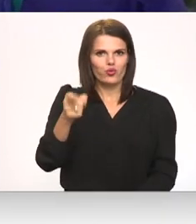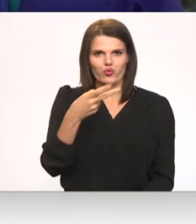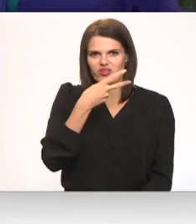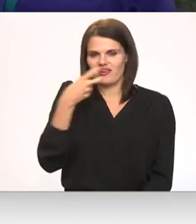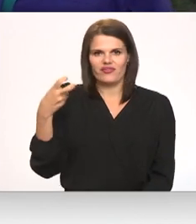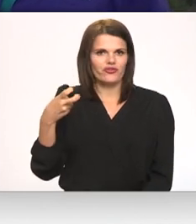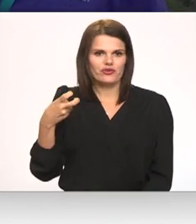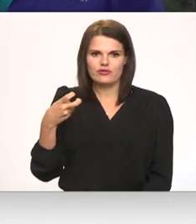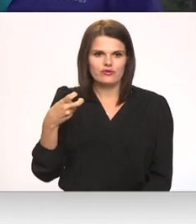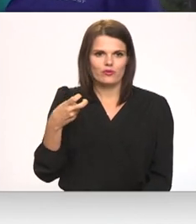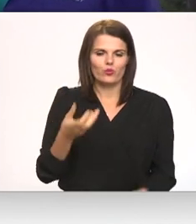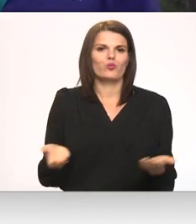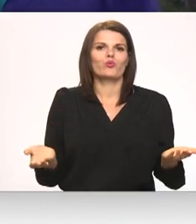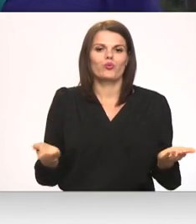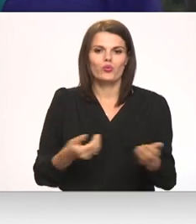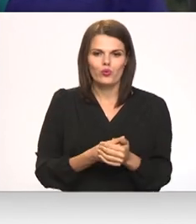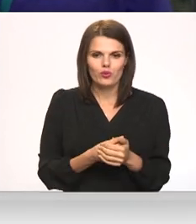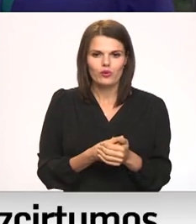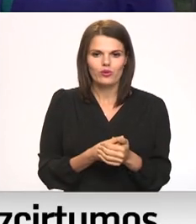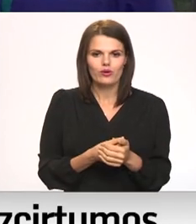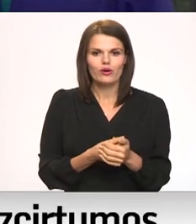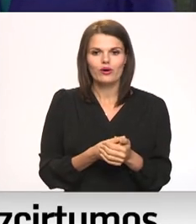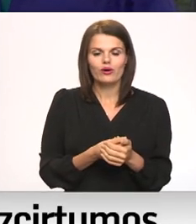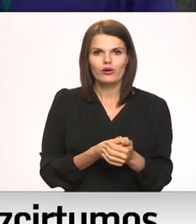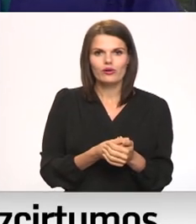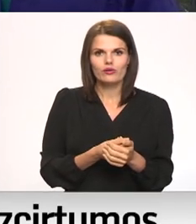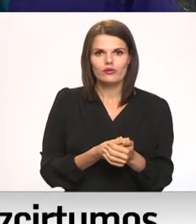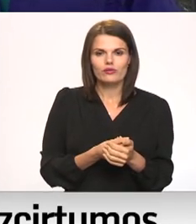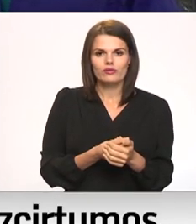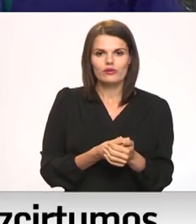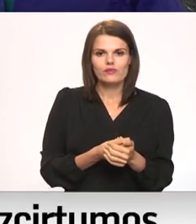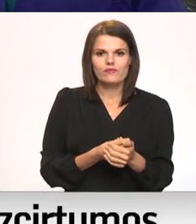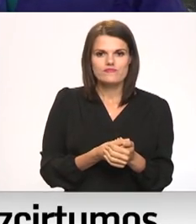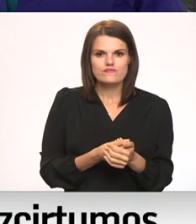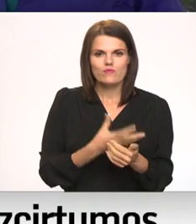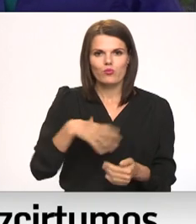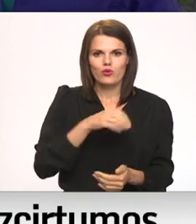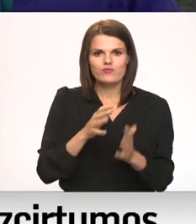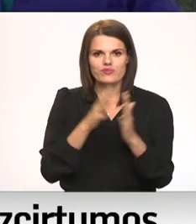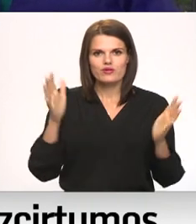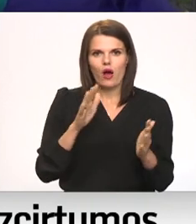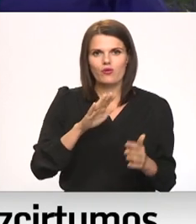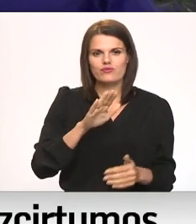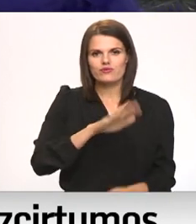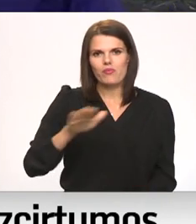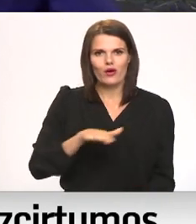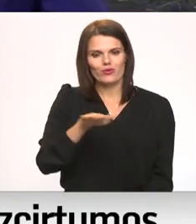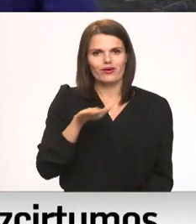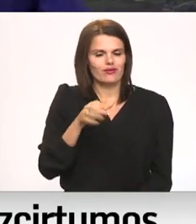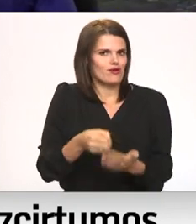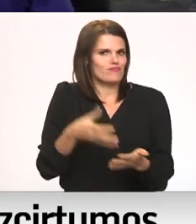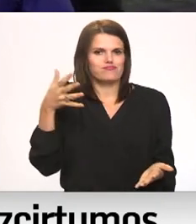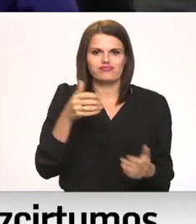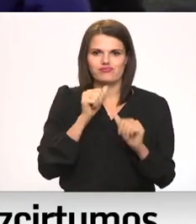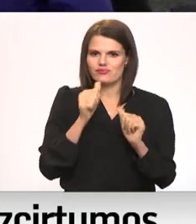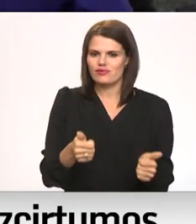1200. Nu, tā kā mums tas... Nu, mums kā daudz bērni ģimenei tas ir ļoti